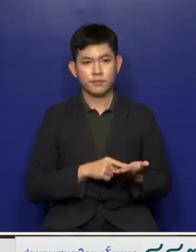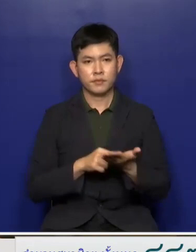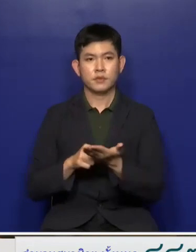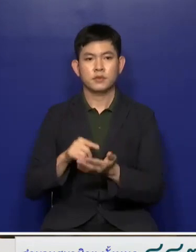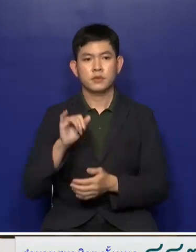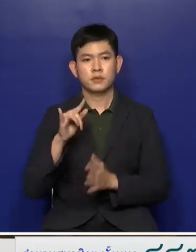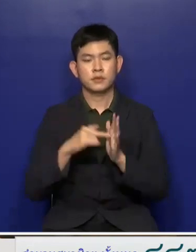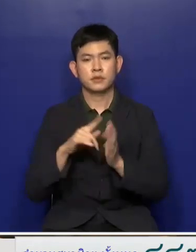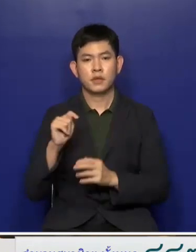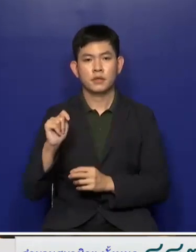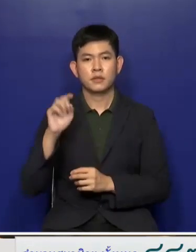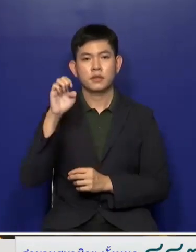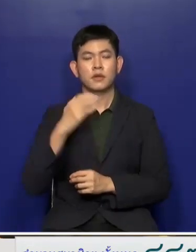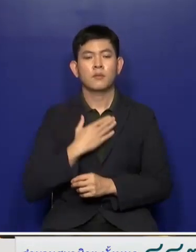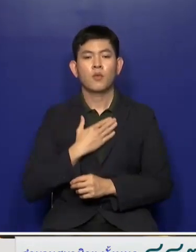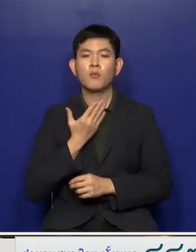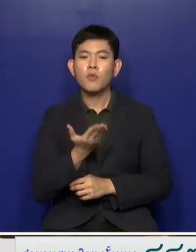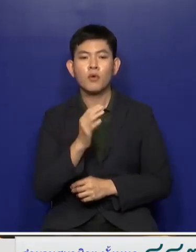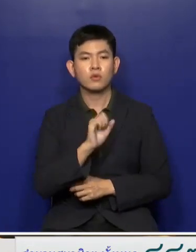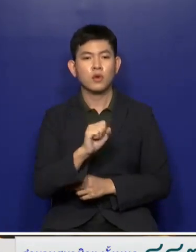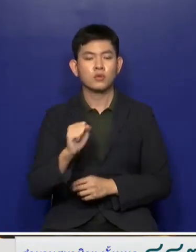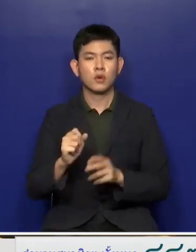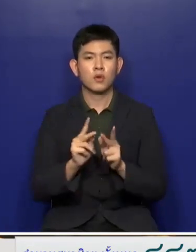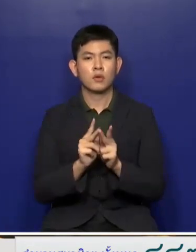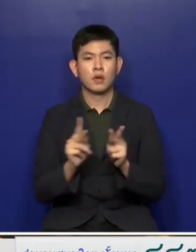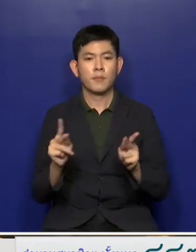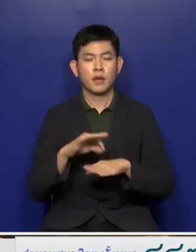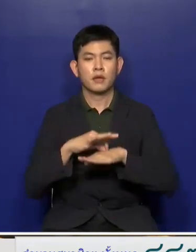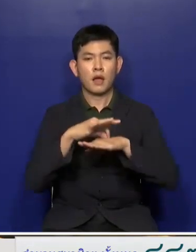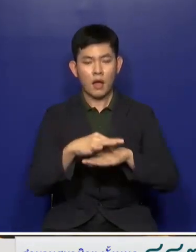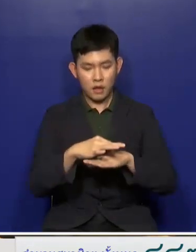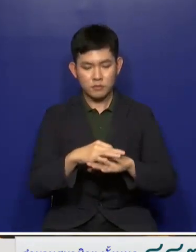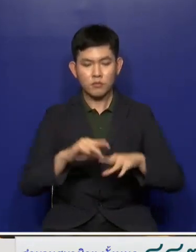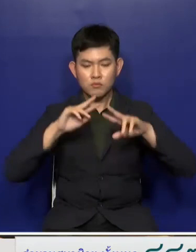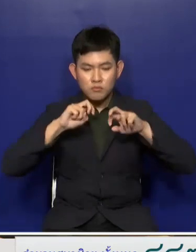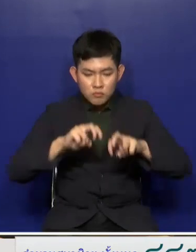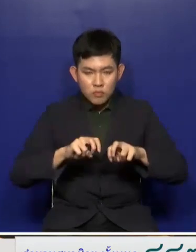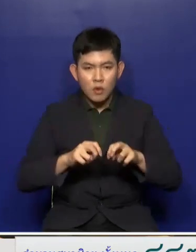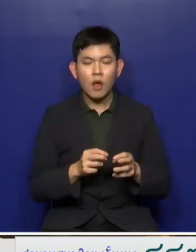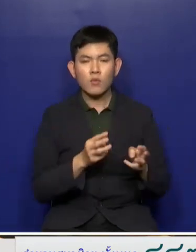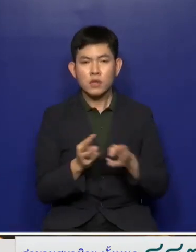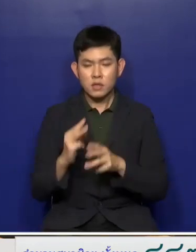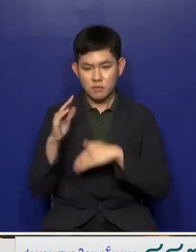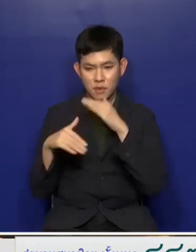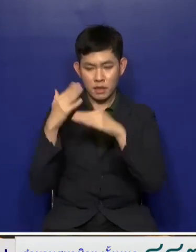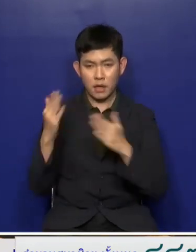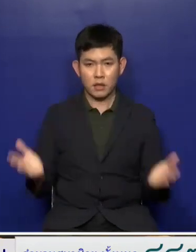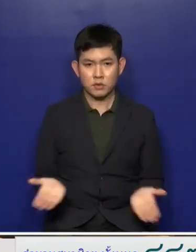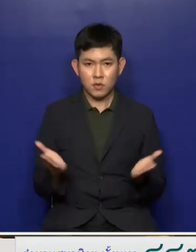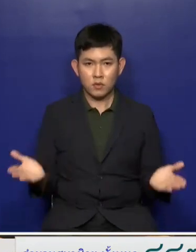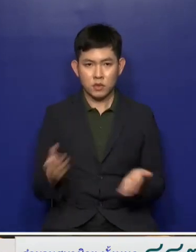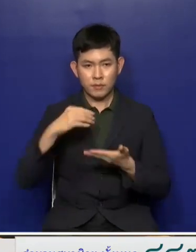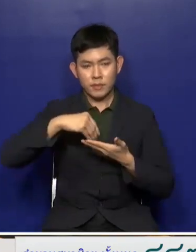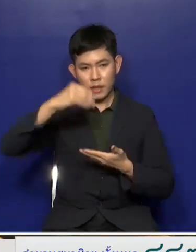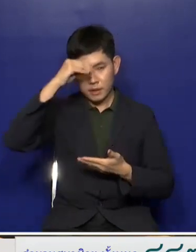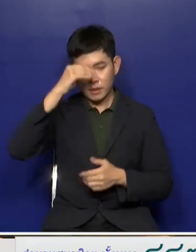อขอให้สภาผู้แทนราษฎรตั้งคณะกรรมการวิสามัญศึกษาแนวทางการพัฒนาและส่งเสริมการเรียนการสอนสาย